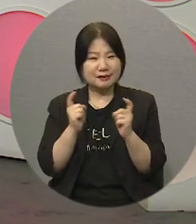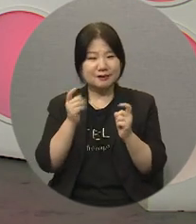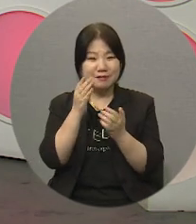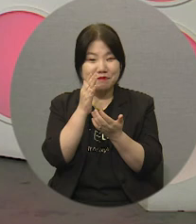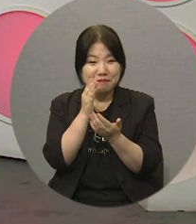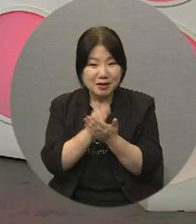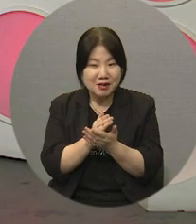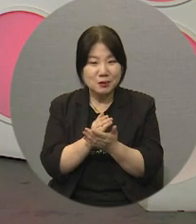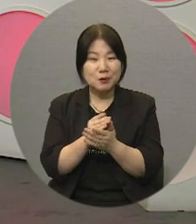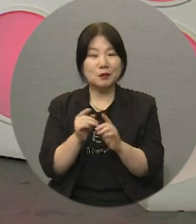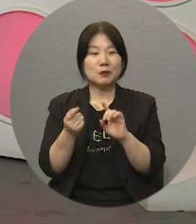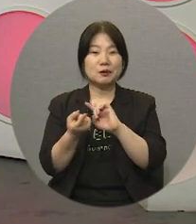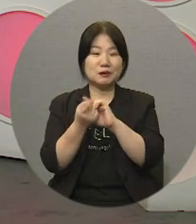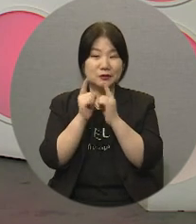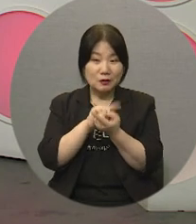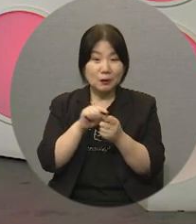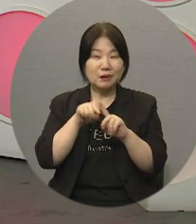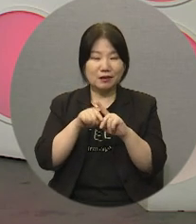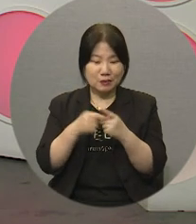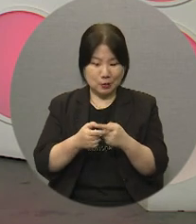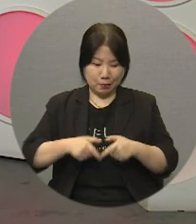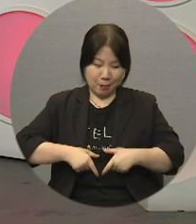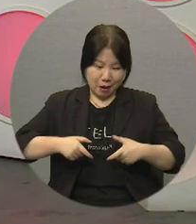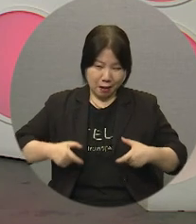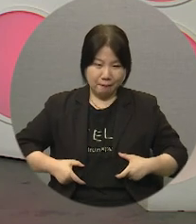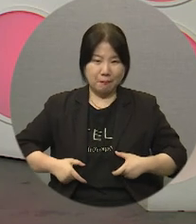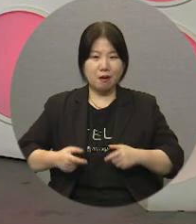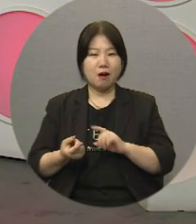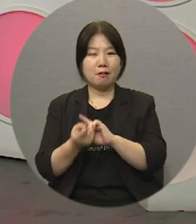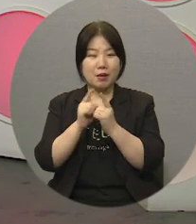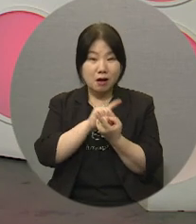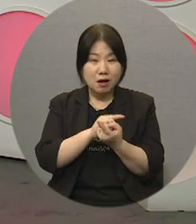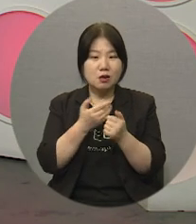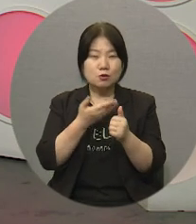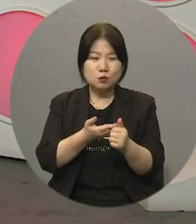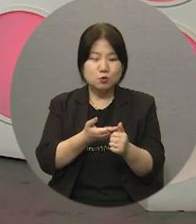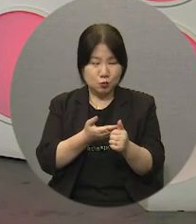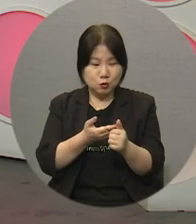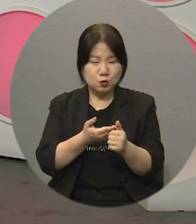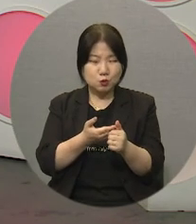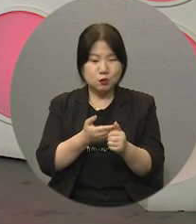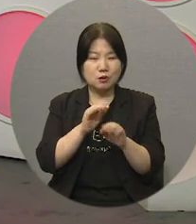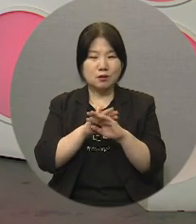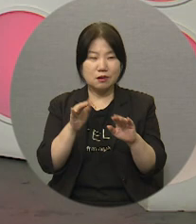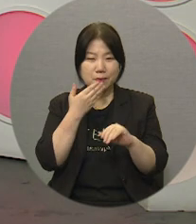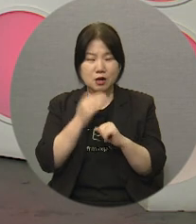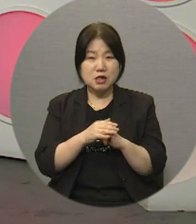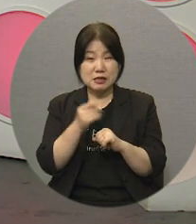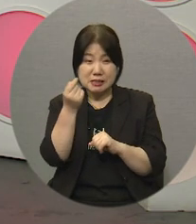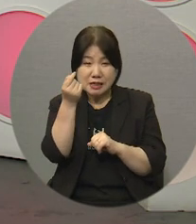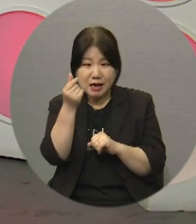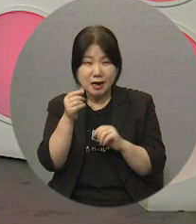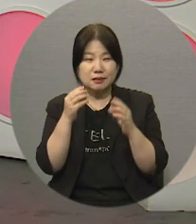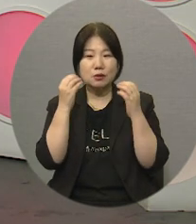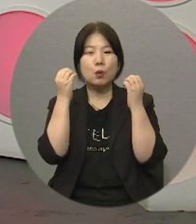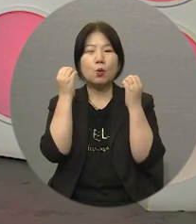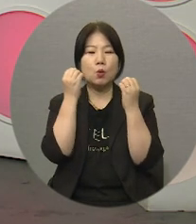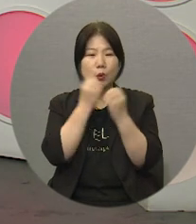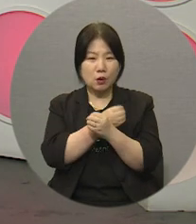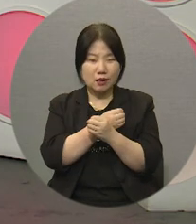네. 서로 좀 이해하고 좀 더 참고 양보하면 뭐 아무 일도 아닌 것 같아요. 작은 그 오해에서